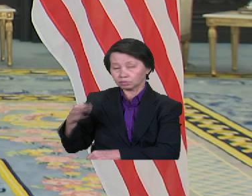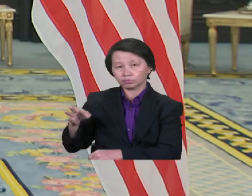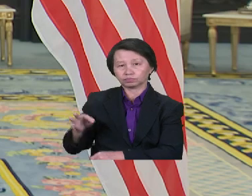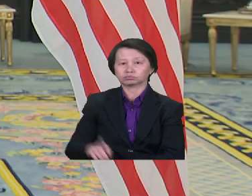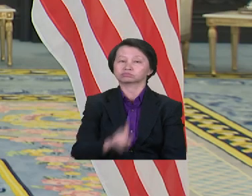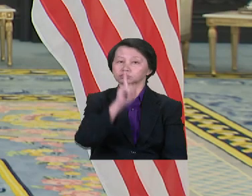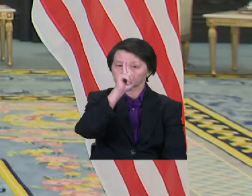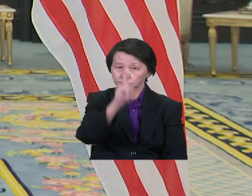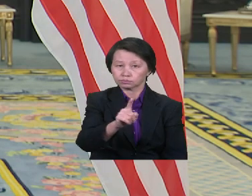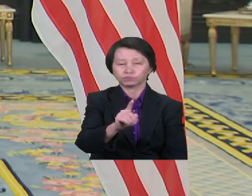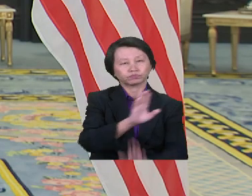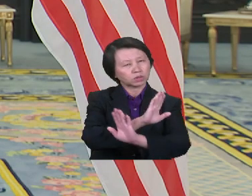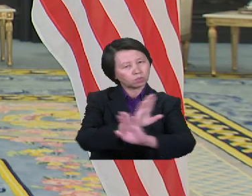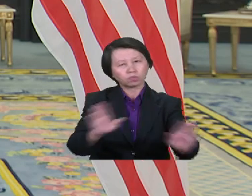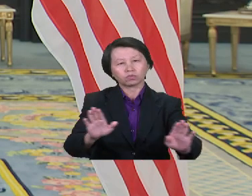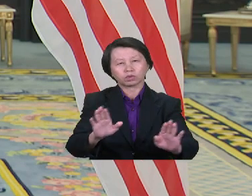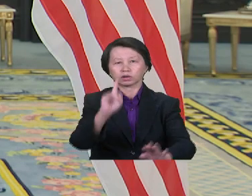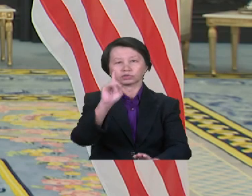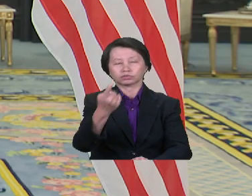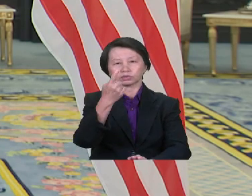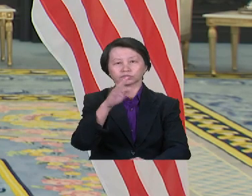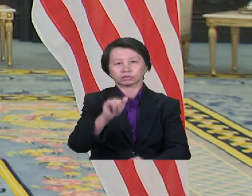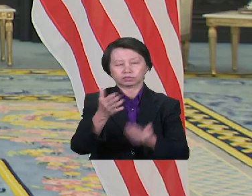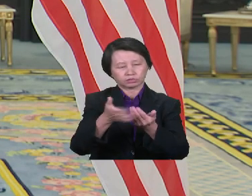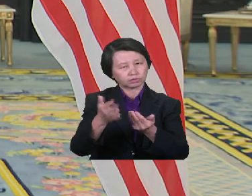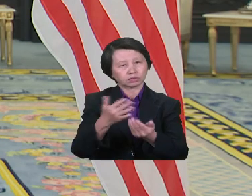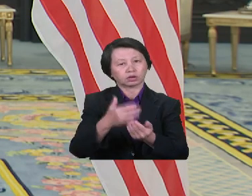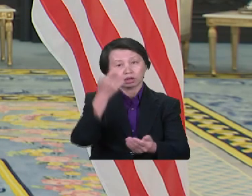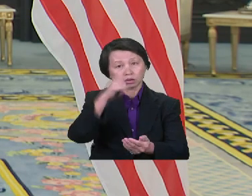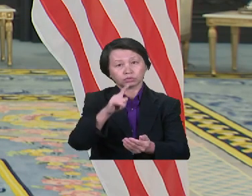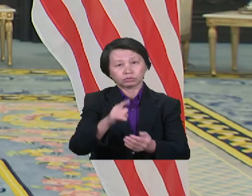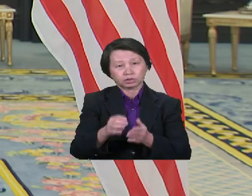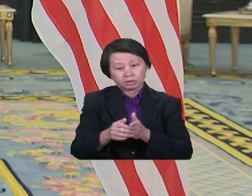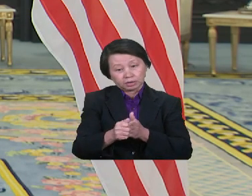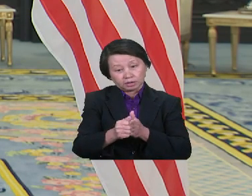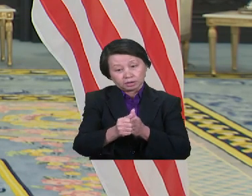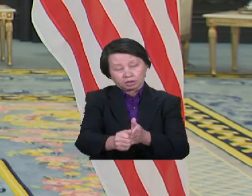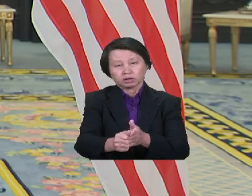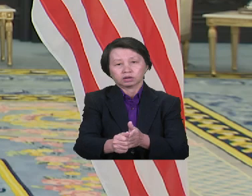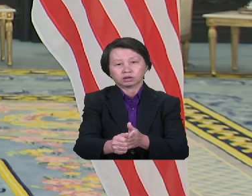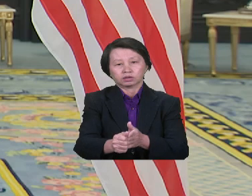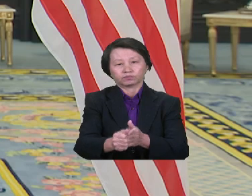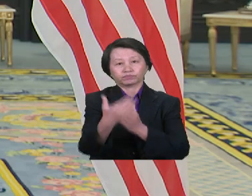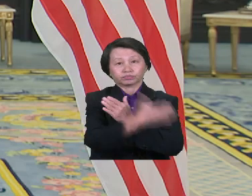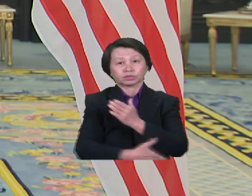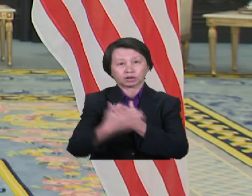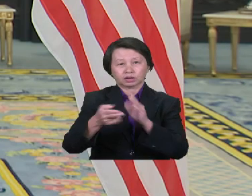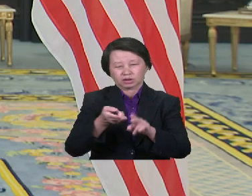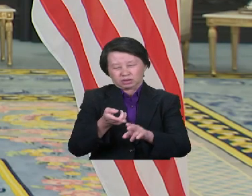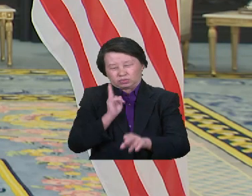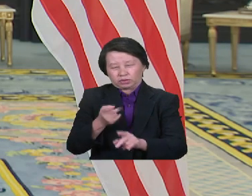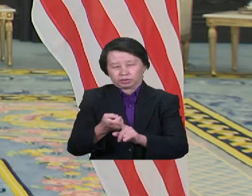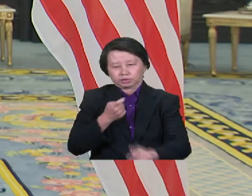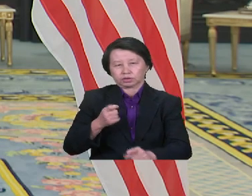hakikatnya ia bukanlah merupakan suatu perkara yang mudah untuk mengemudi negara keluar dari kesan